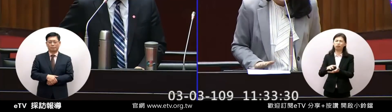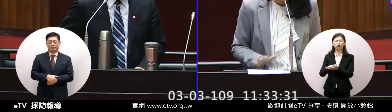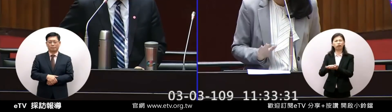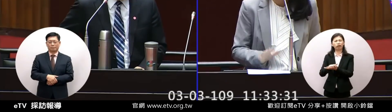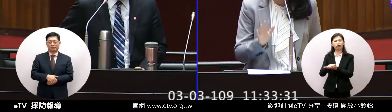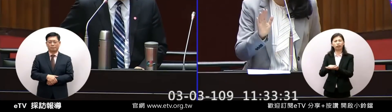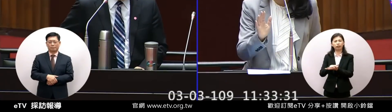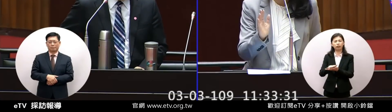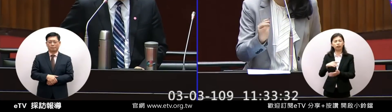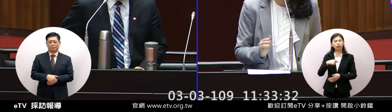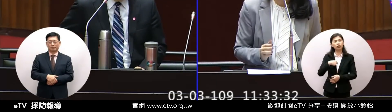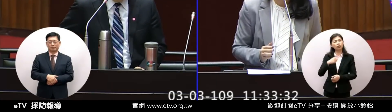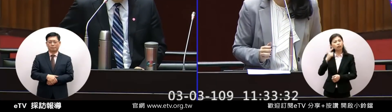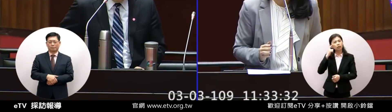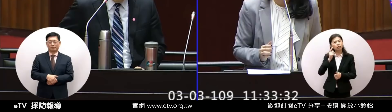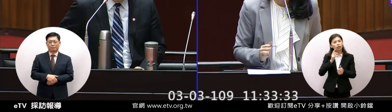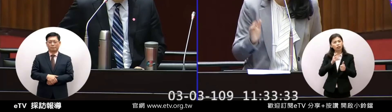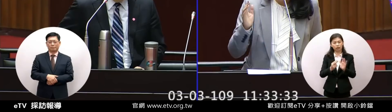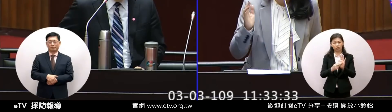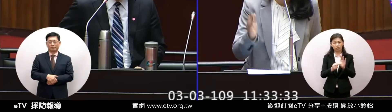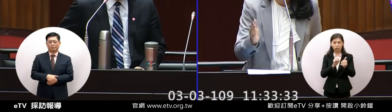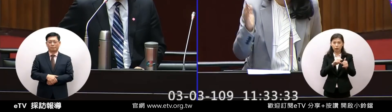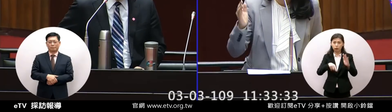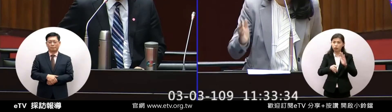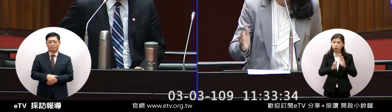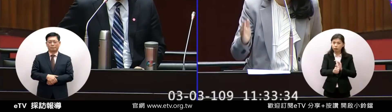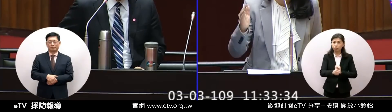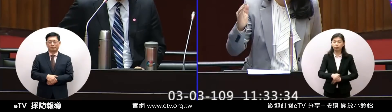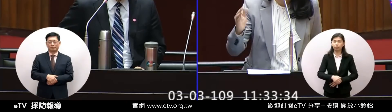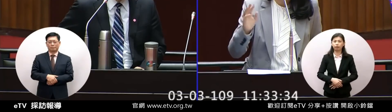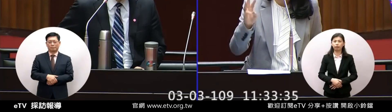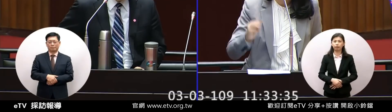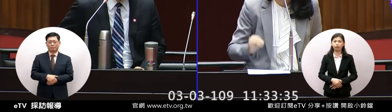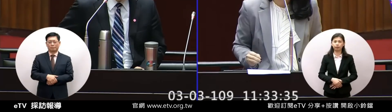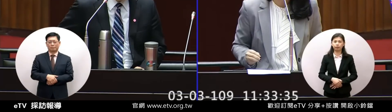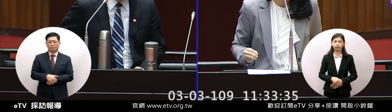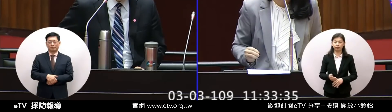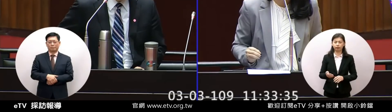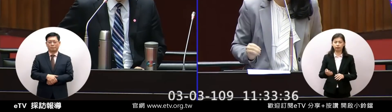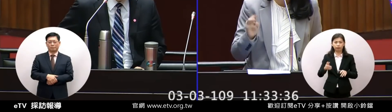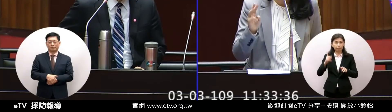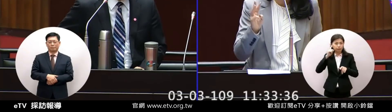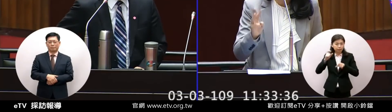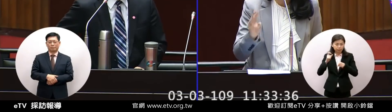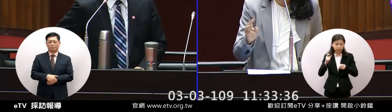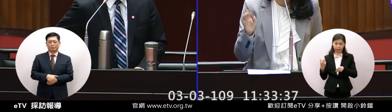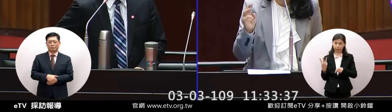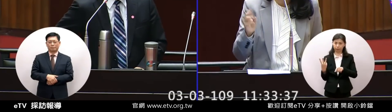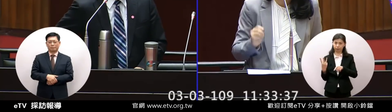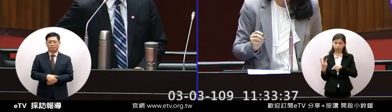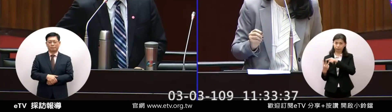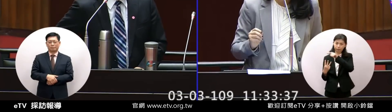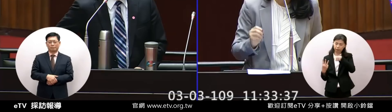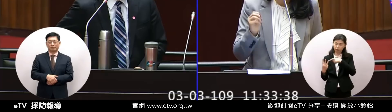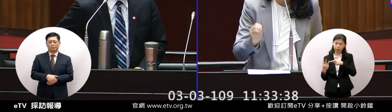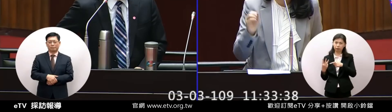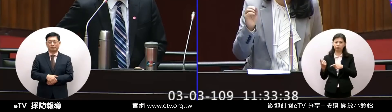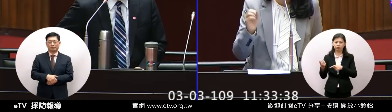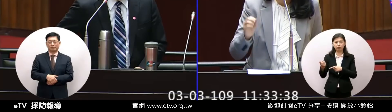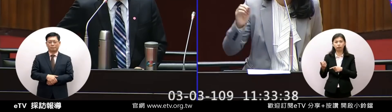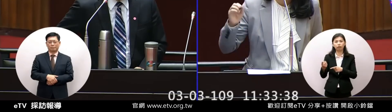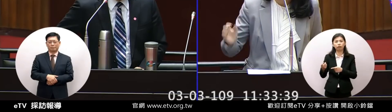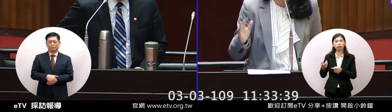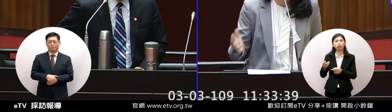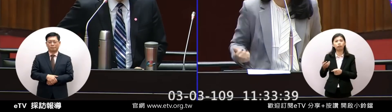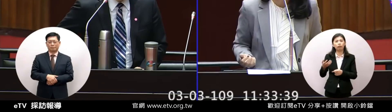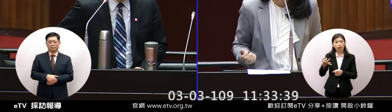以在这个部分呢，我想要跟院长说明一下，今天我们在这个前面这三个计划它的转换率不好，并不